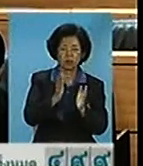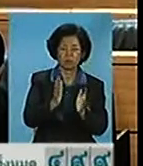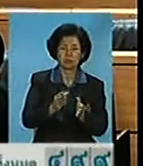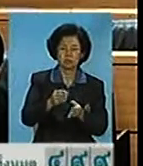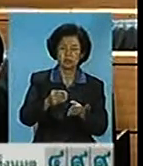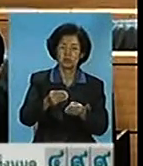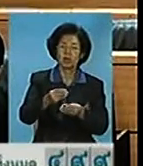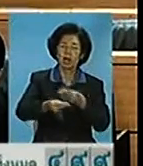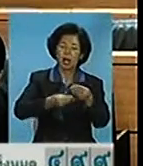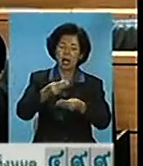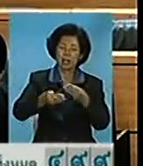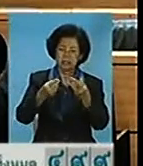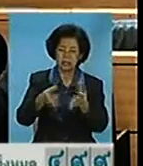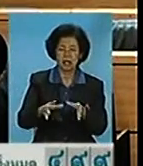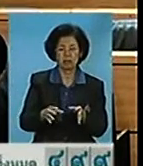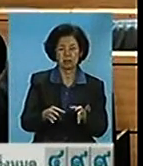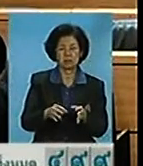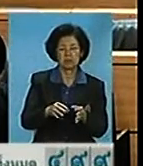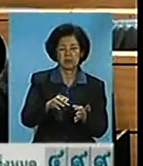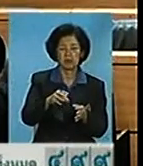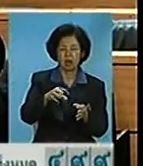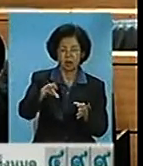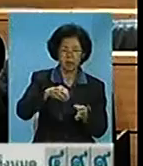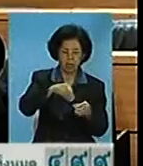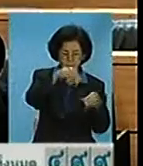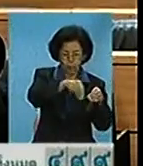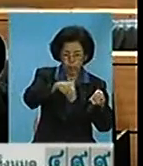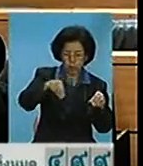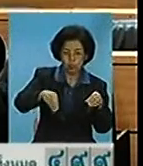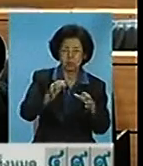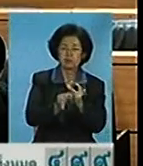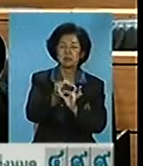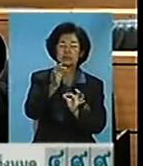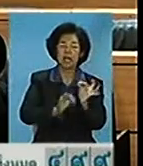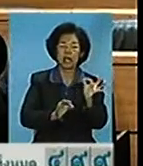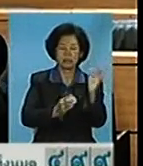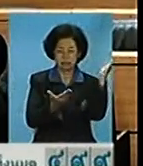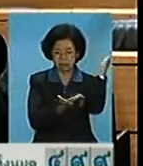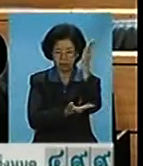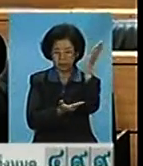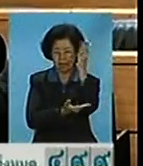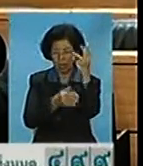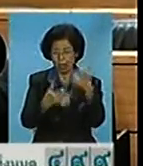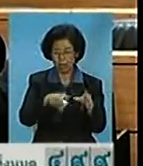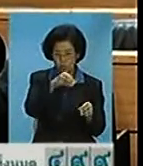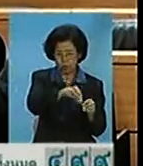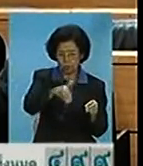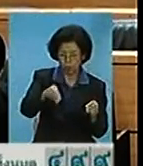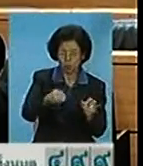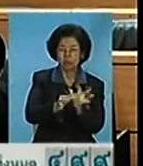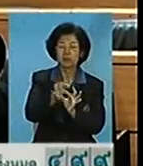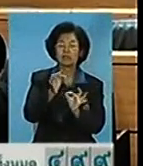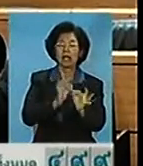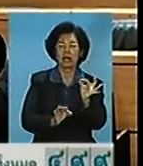ยส่วนใหญ่ก็คือเอาไปปลูกแทนเวลาที่ยางถูกโค่นไปตอนนั้นเรากลัวมากครับว่ารัฐบาลอาจจะเอาเงินไป